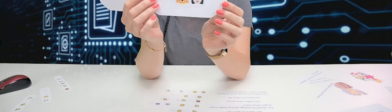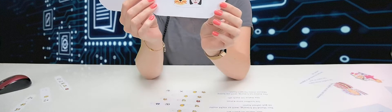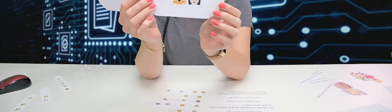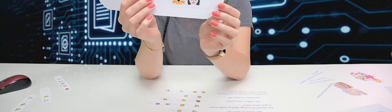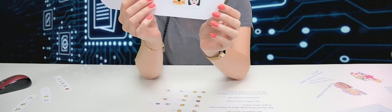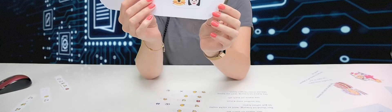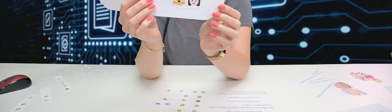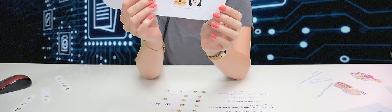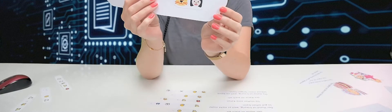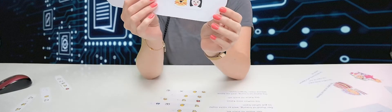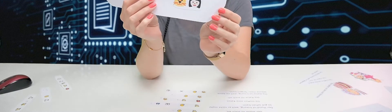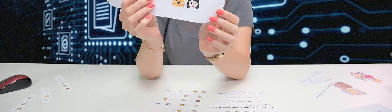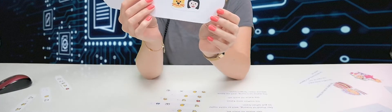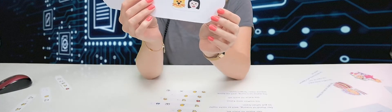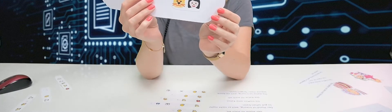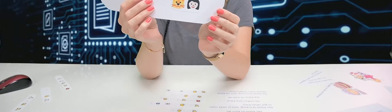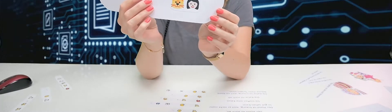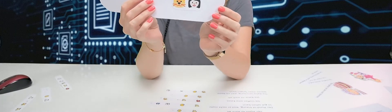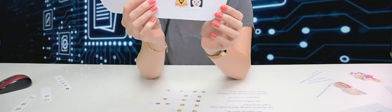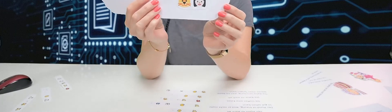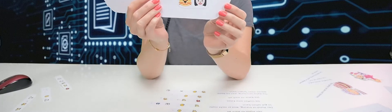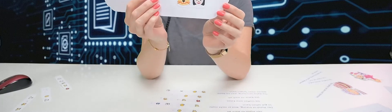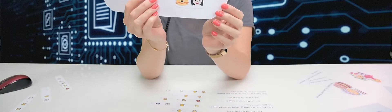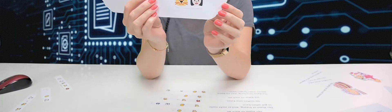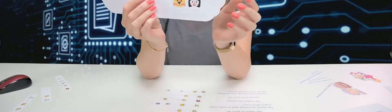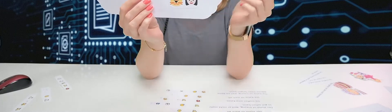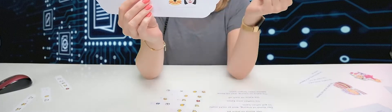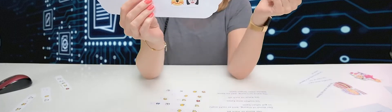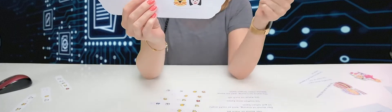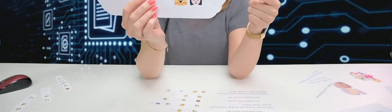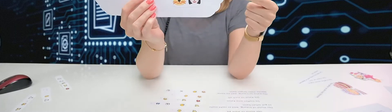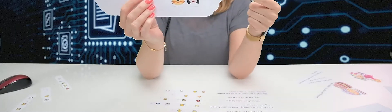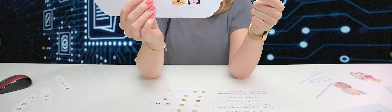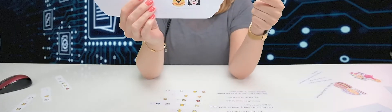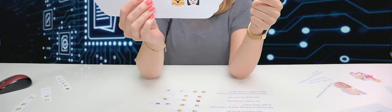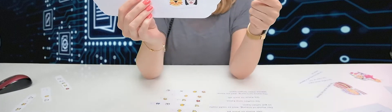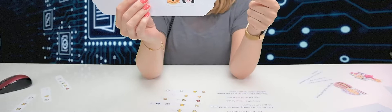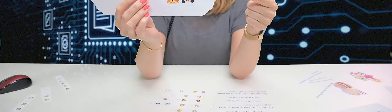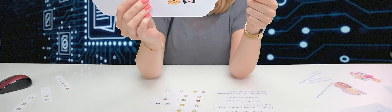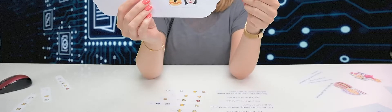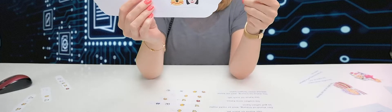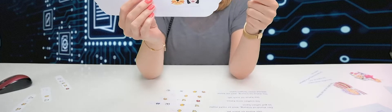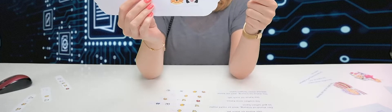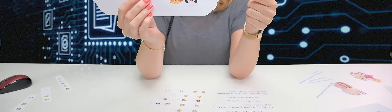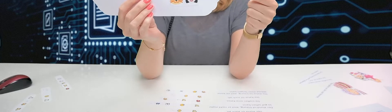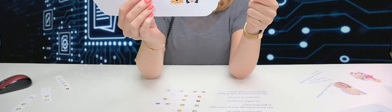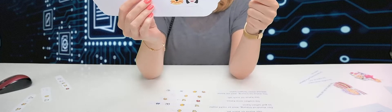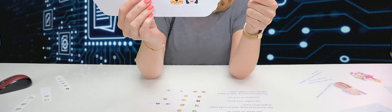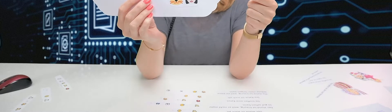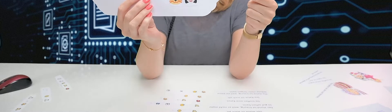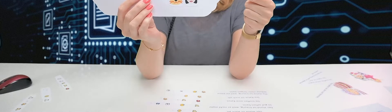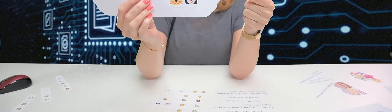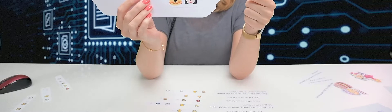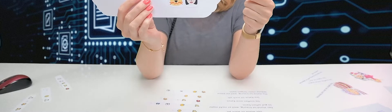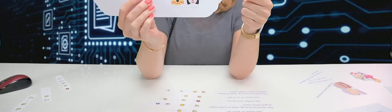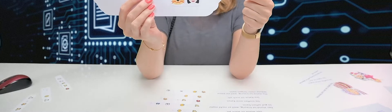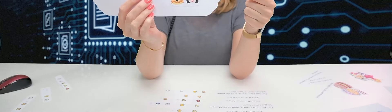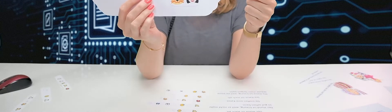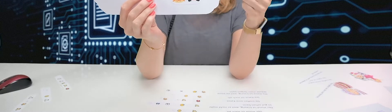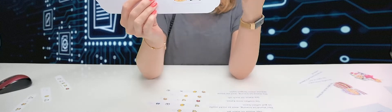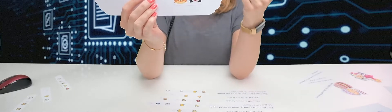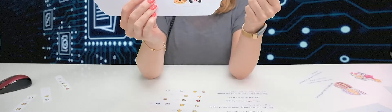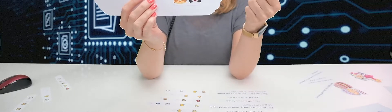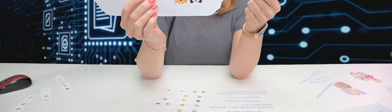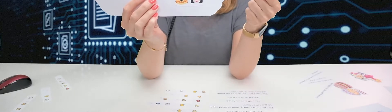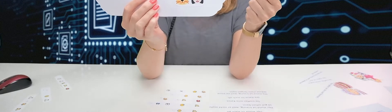schlimm. Wir haben drei Beispiele, das sind drei Filme. Sie können ja gerne mal jetzt auf Pause drücken, wenn Sie das nicht gerade live schauen